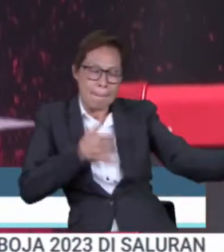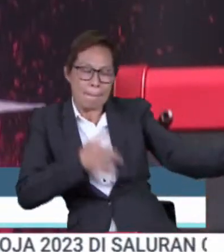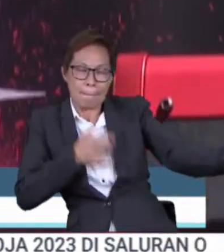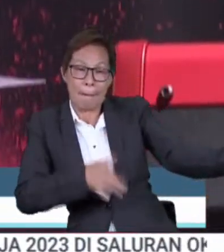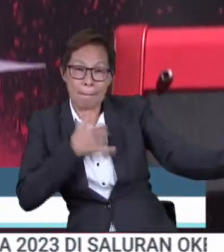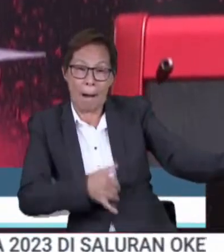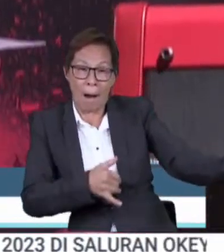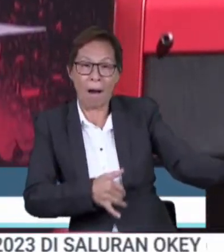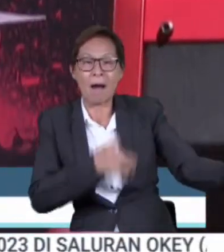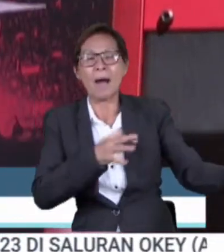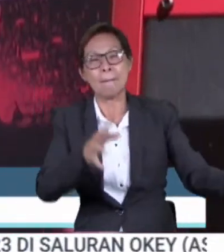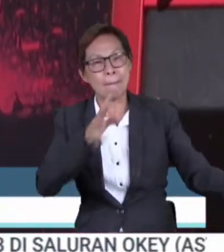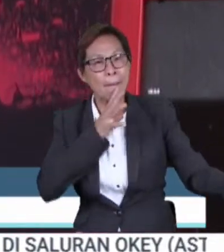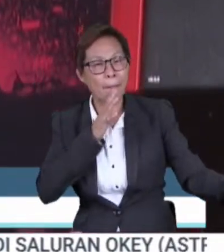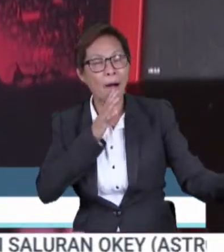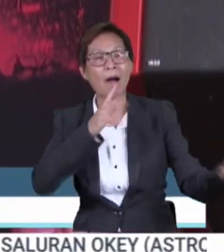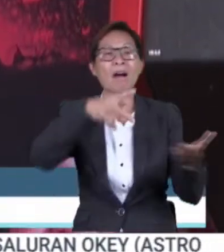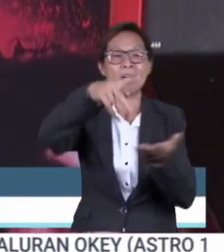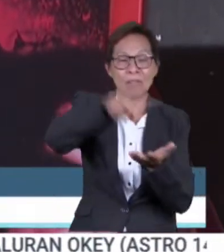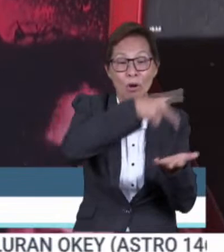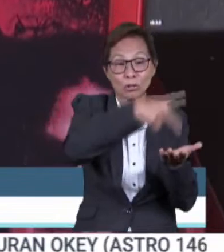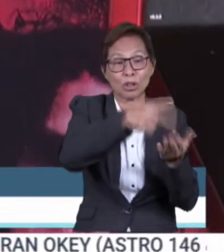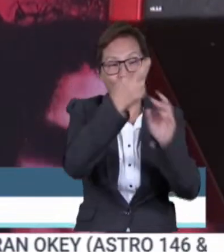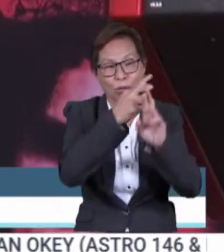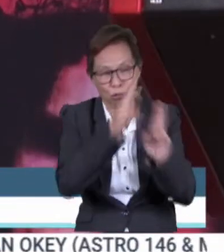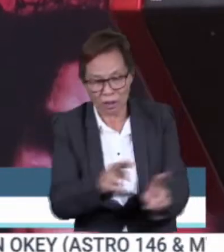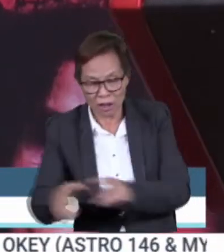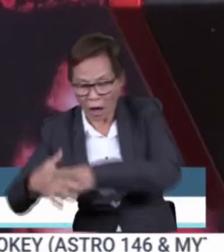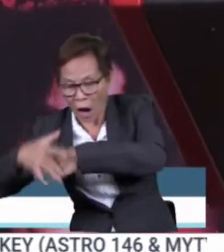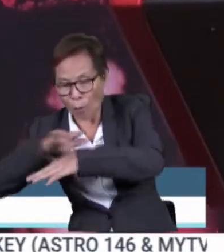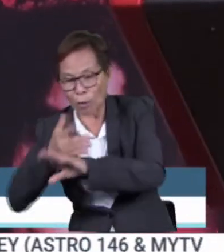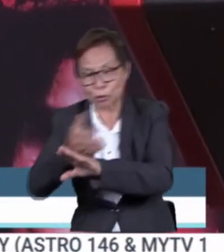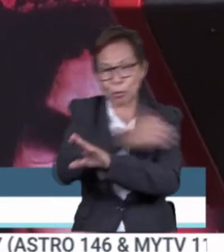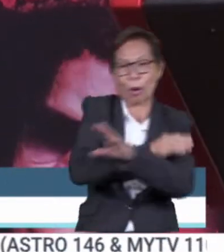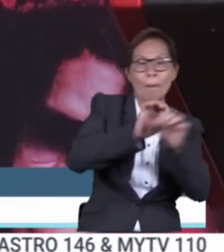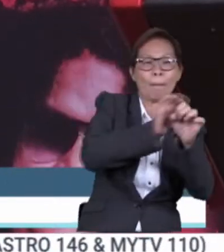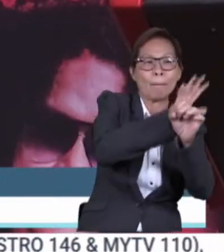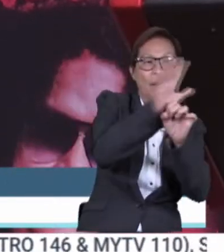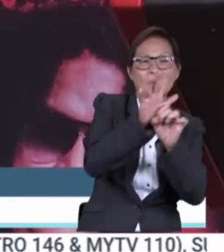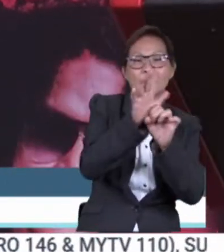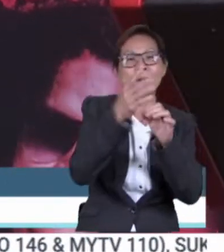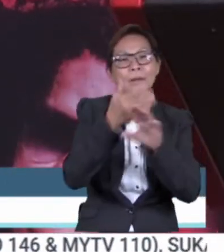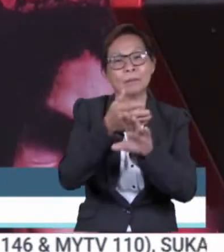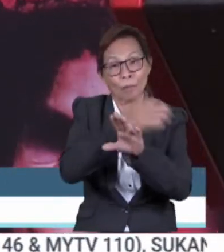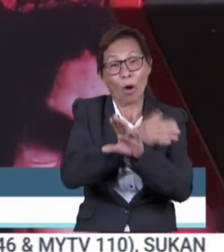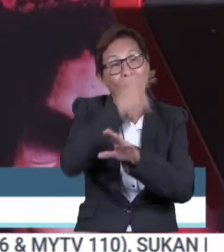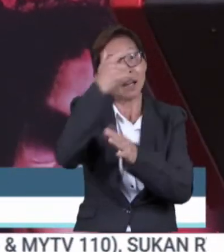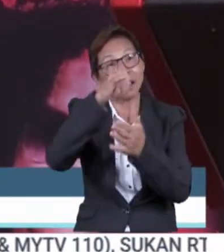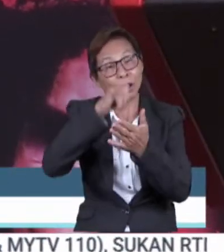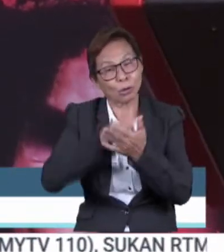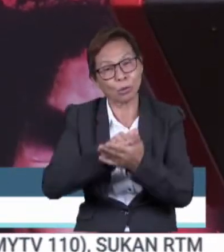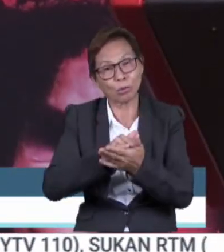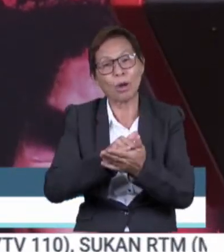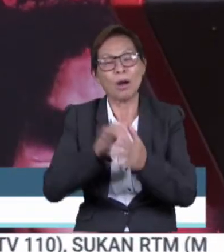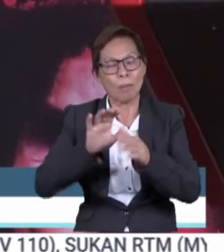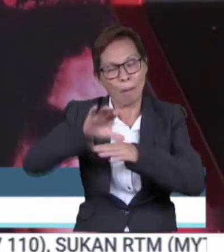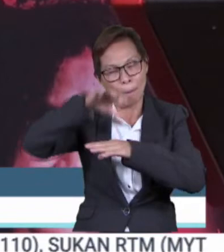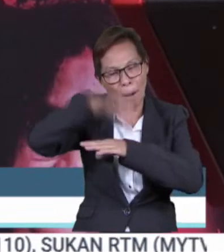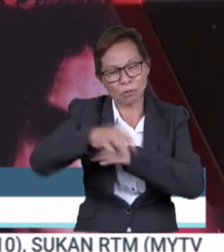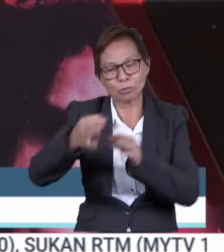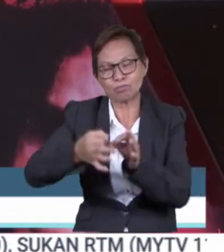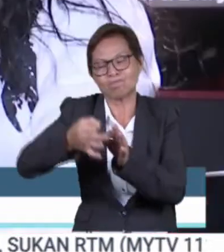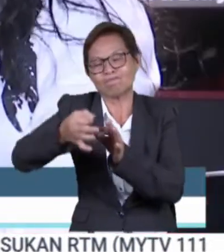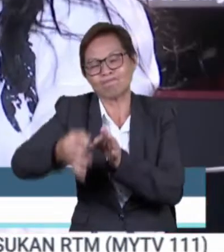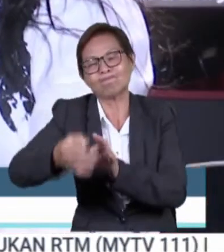Man Kidal berkata konsert telah dirancang seawal sebelum pandemik COVID-19. Dan kerana itu, ia terpaksa